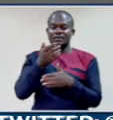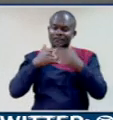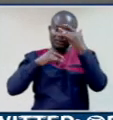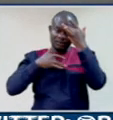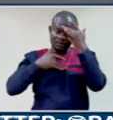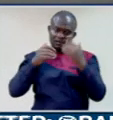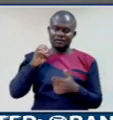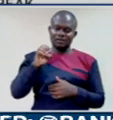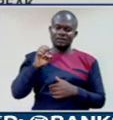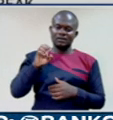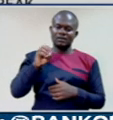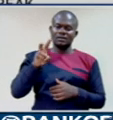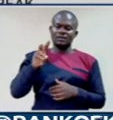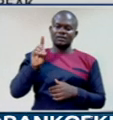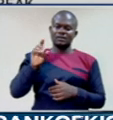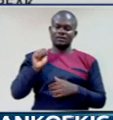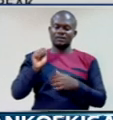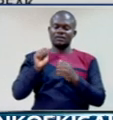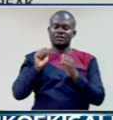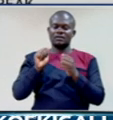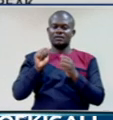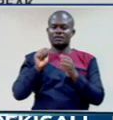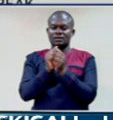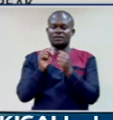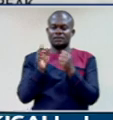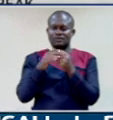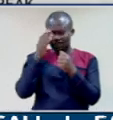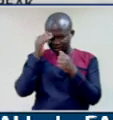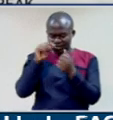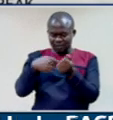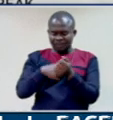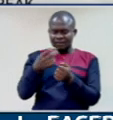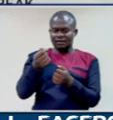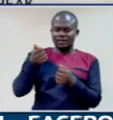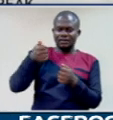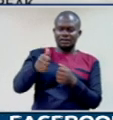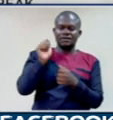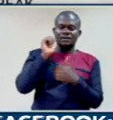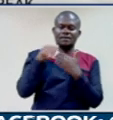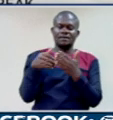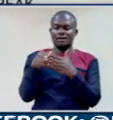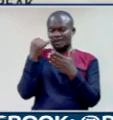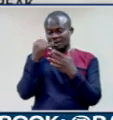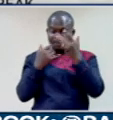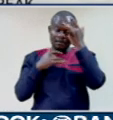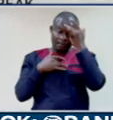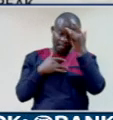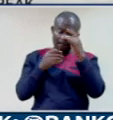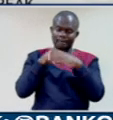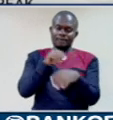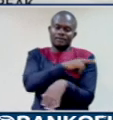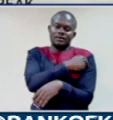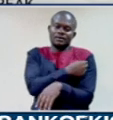cya COVID-19, kuko bagomba kwivuza ku mafaranga yabo. Abo rero nibarwara, nibajya mu